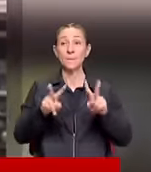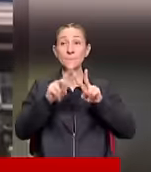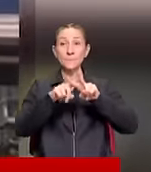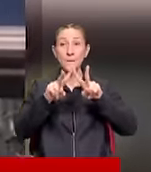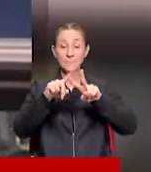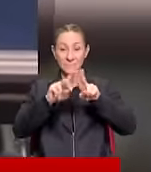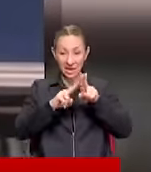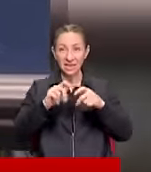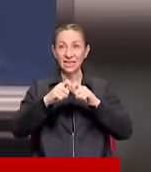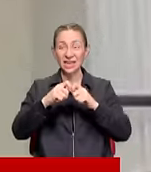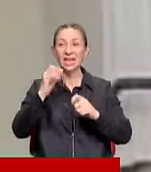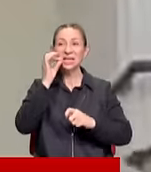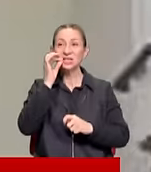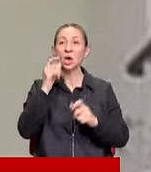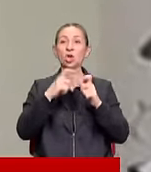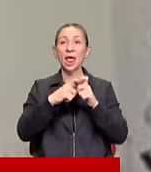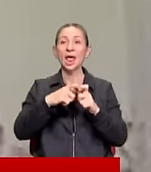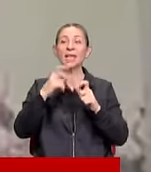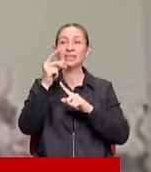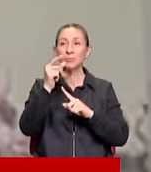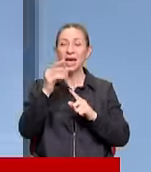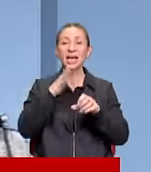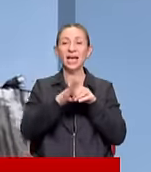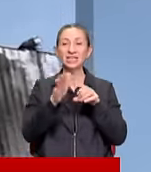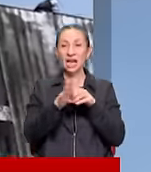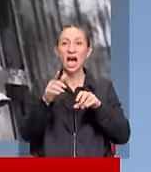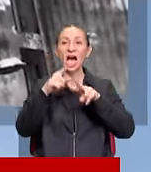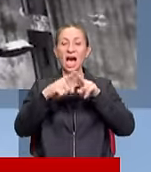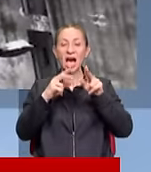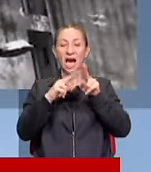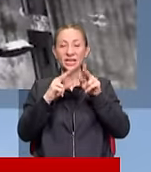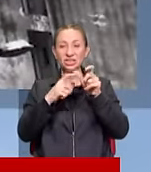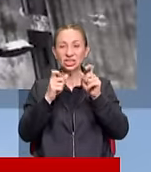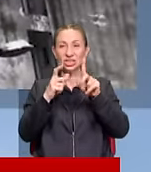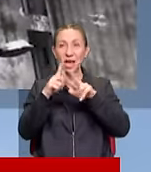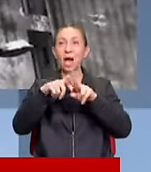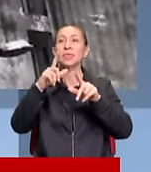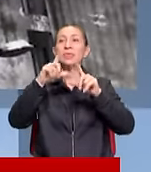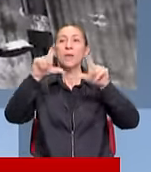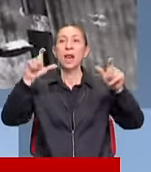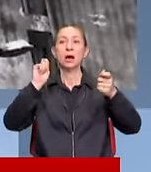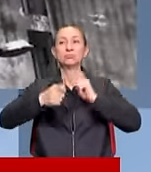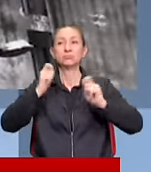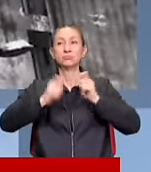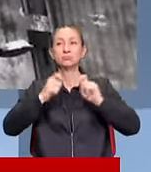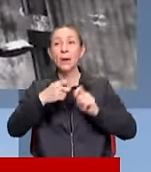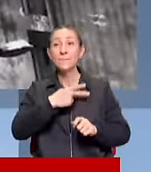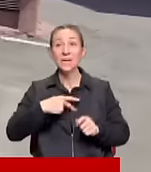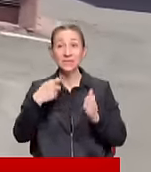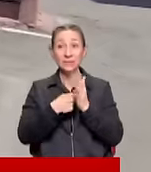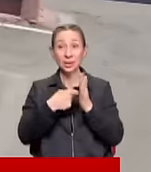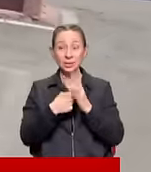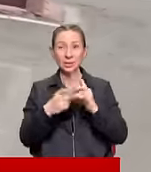Mamak, Kırıkkale, Giresun Göreli ve Espiye, Kayseri, Akkışla belediyeleri de tabela değişikliğine gitti. Belediye